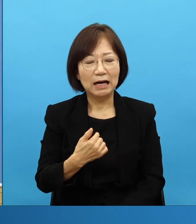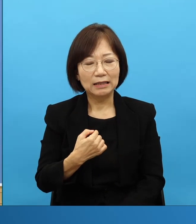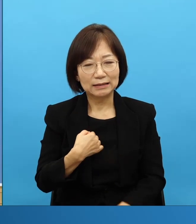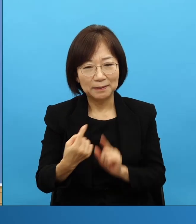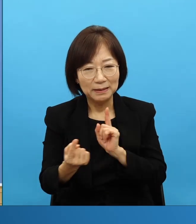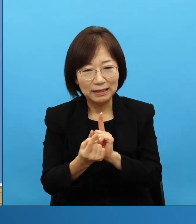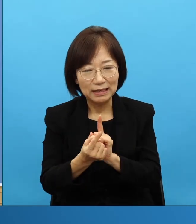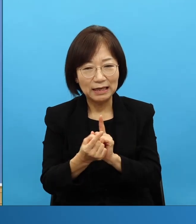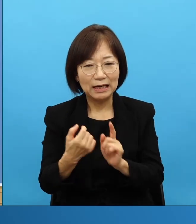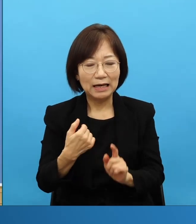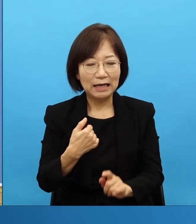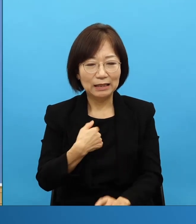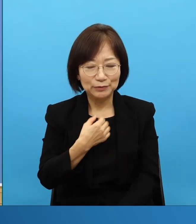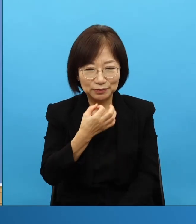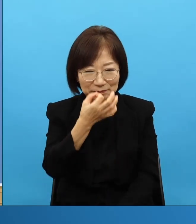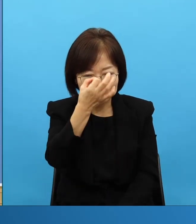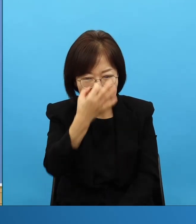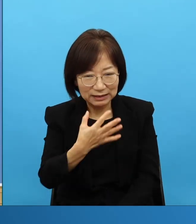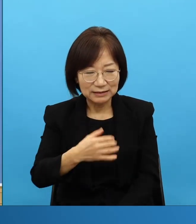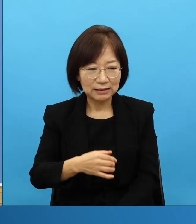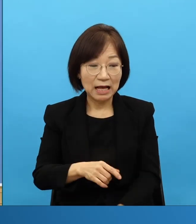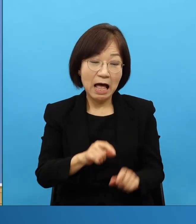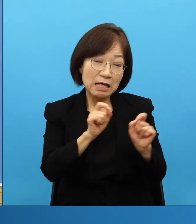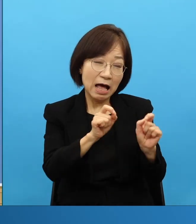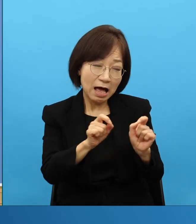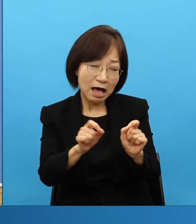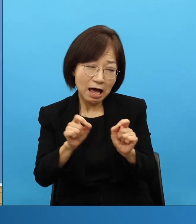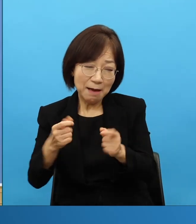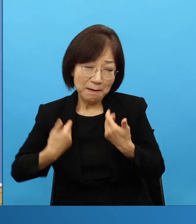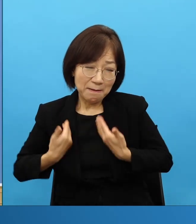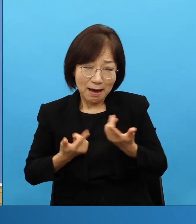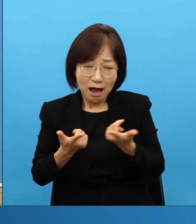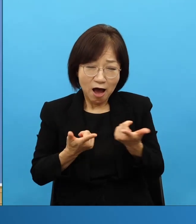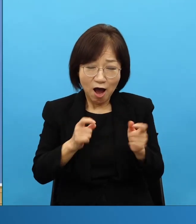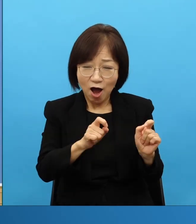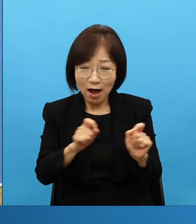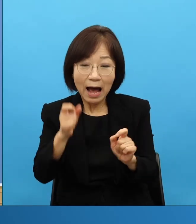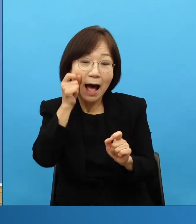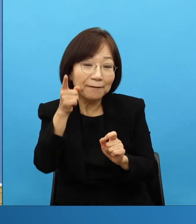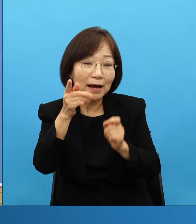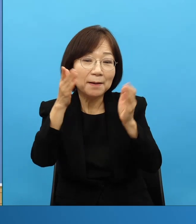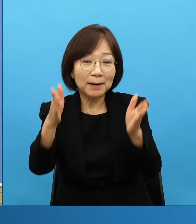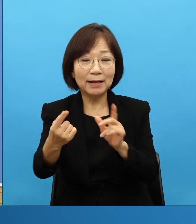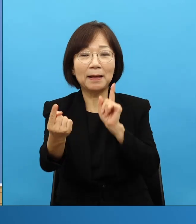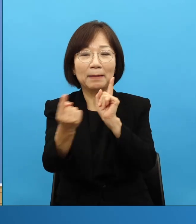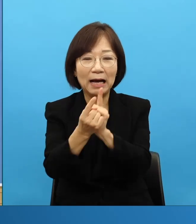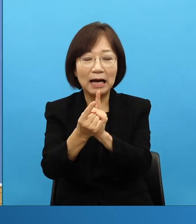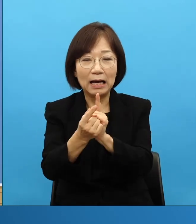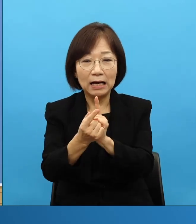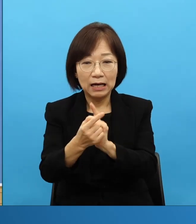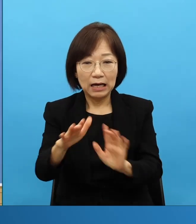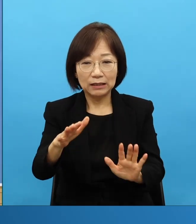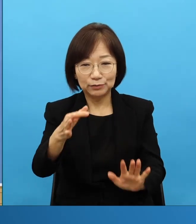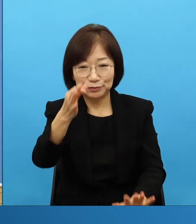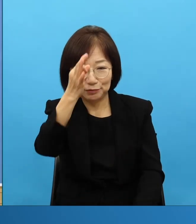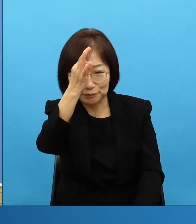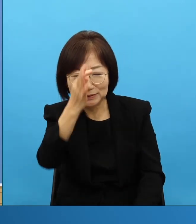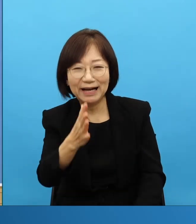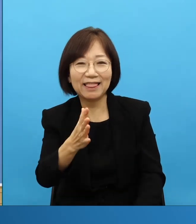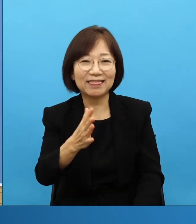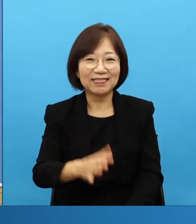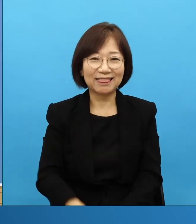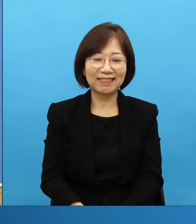very sorry. 빨리 만나줄 걸 싶어가지고요. And I thought to myself, I should have quickly met with him. 그걸 모르고 나 한 달 동안 미란대. And not knowing that, I